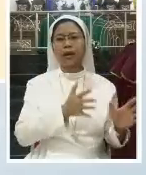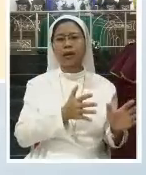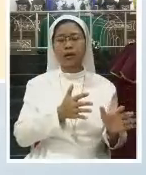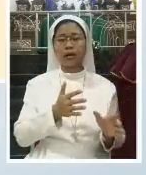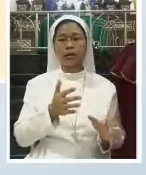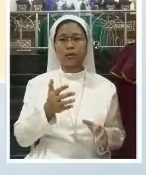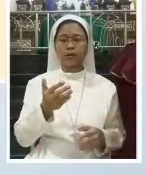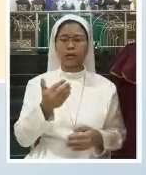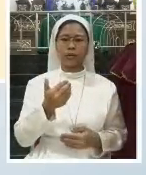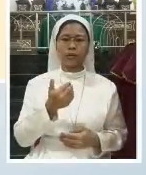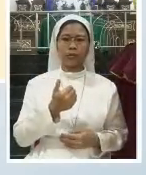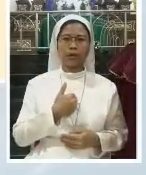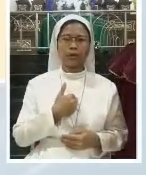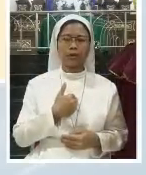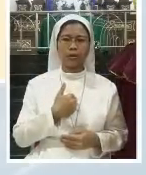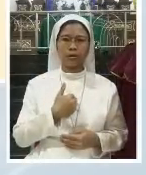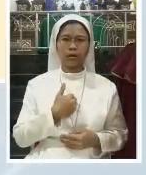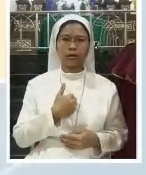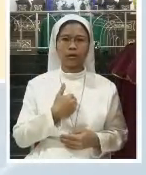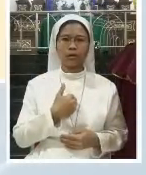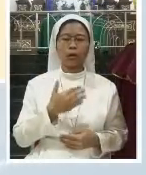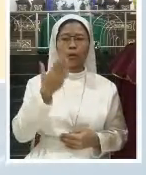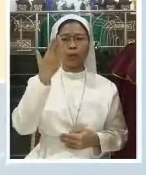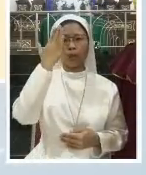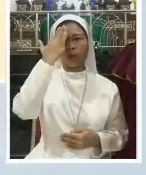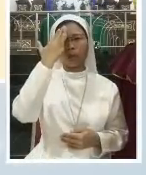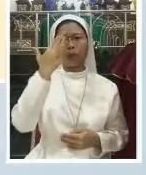pinabayaan mo ako.